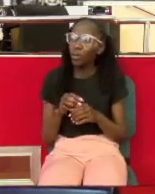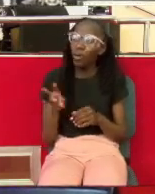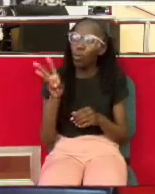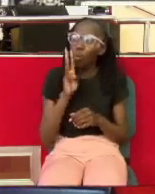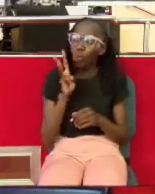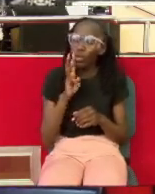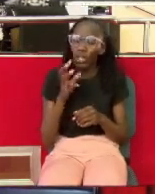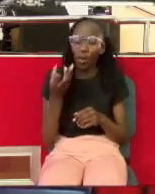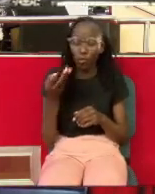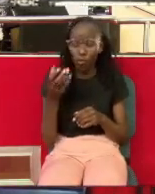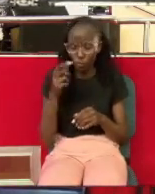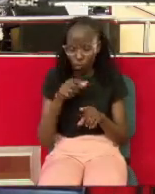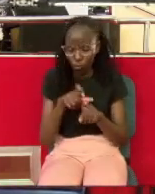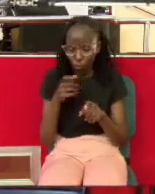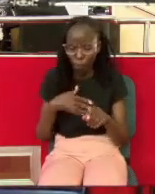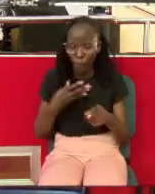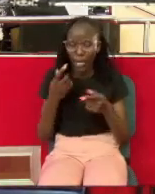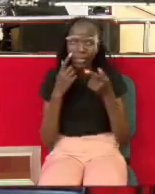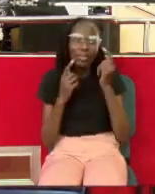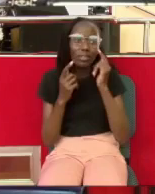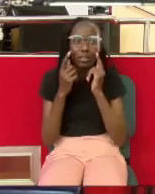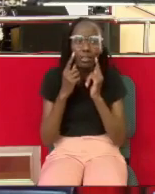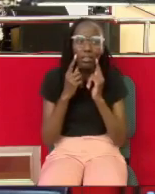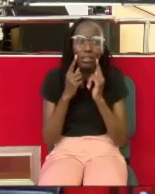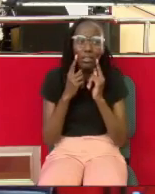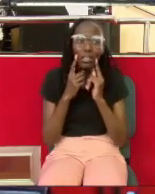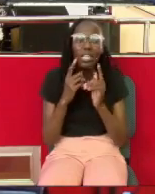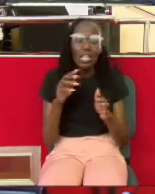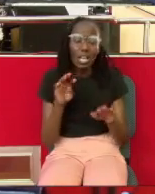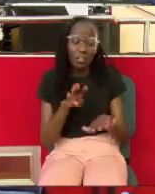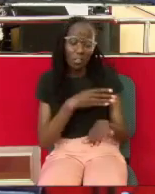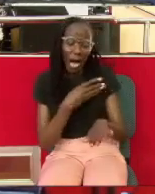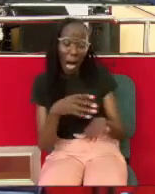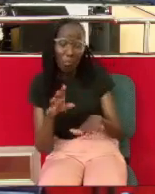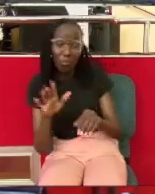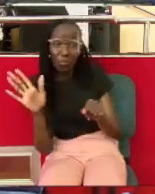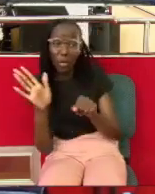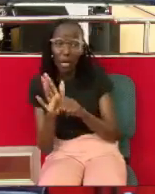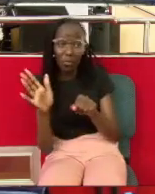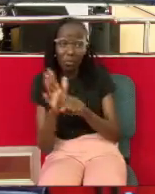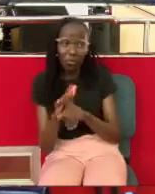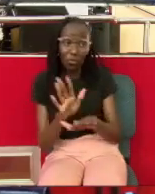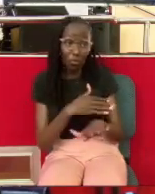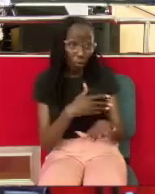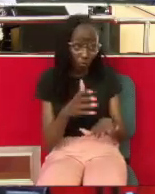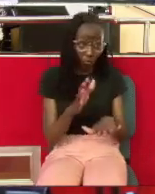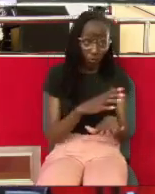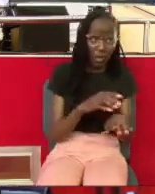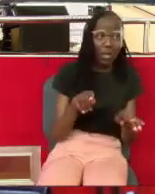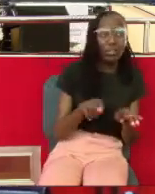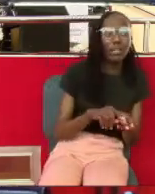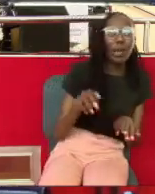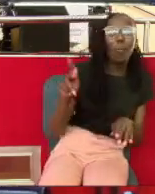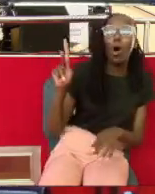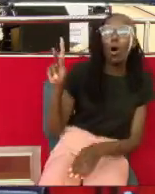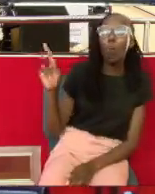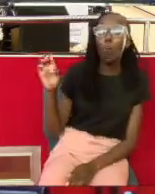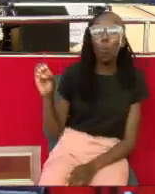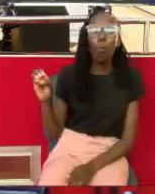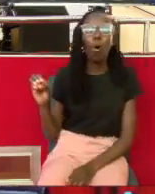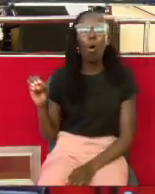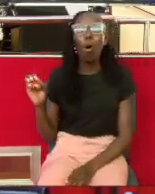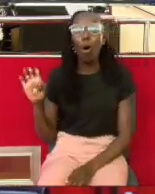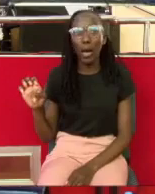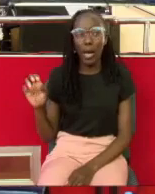kwa machozi yangu. This book is full of hymns. Ina nyimbo nyingi. Poems. Ikiwa na it captures every